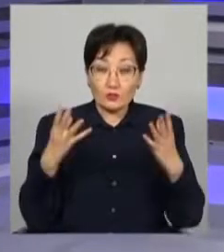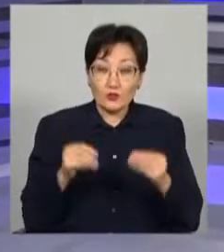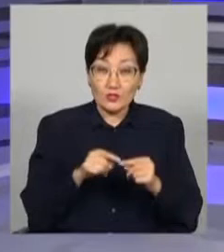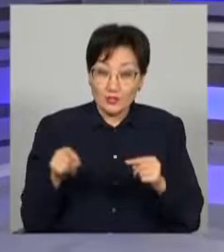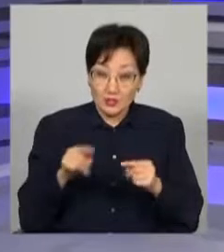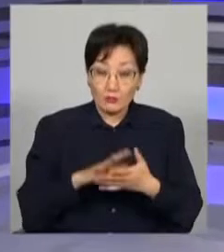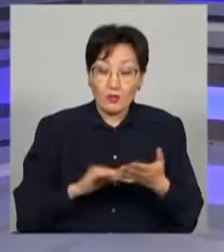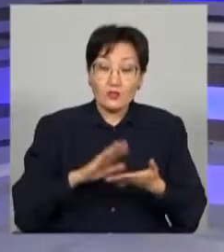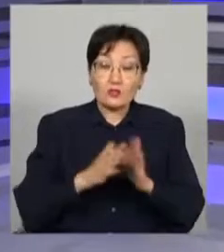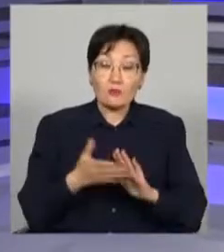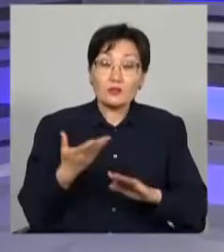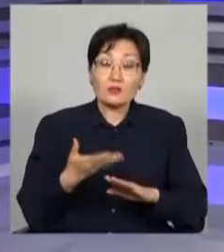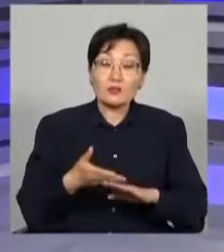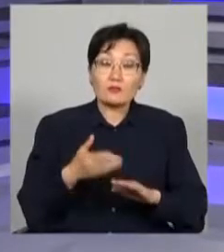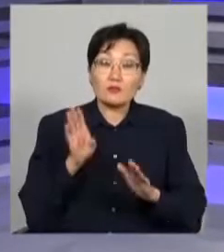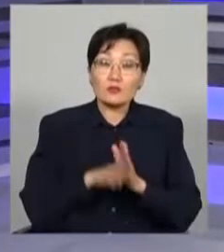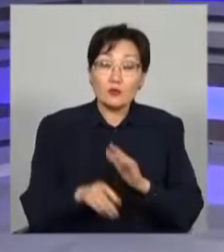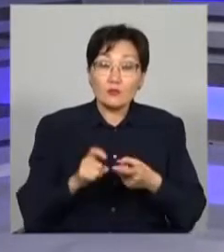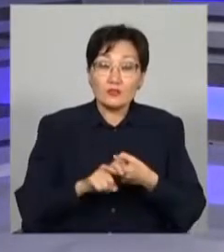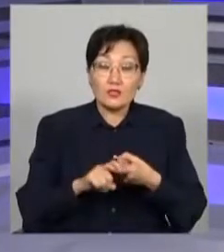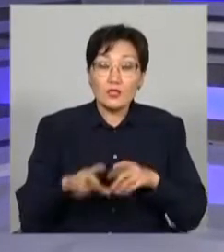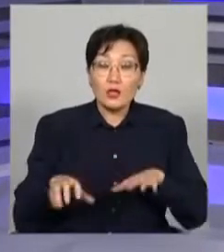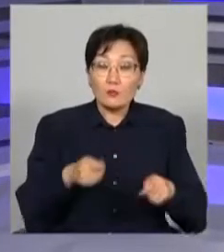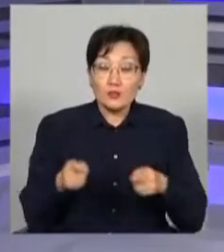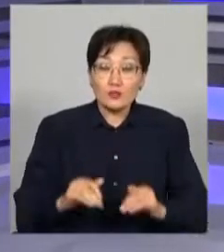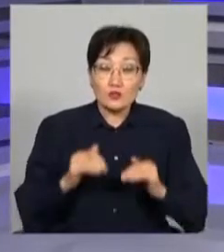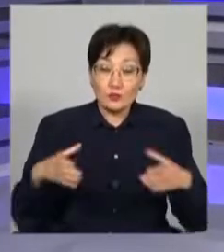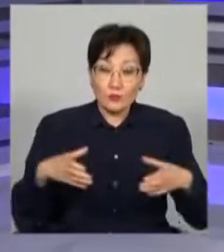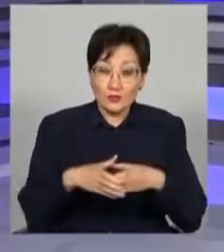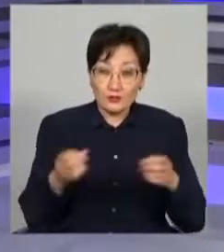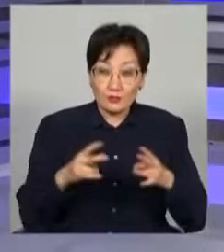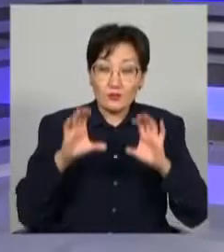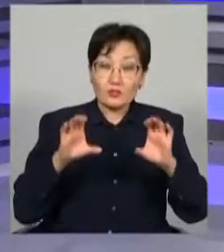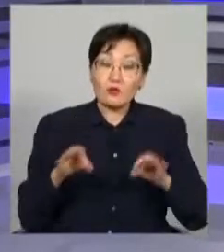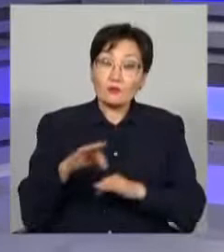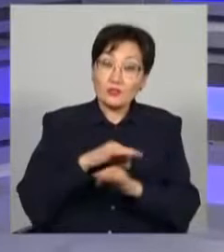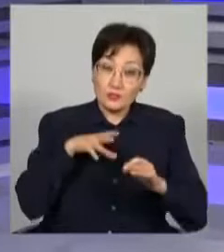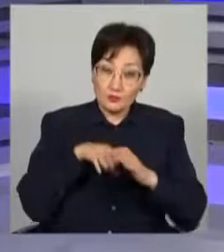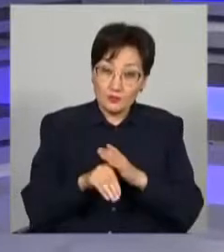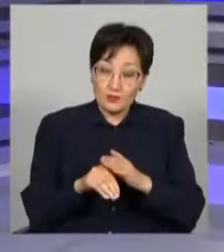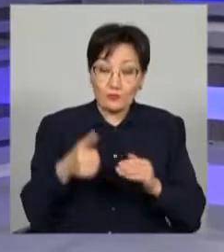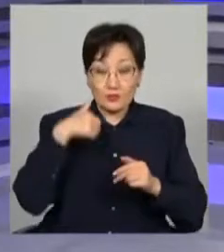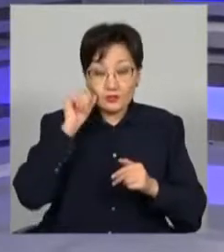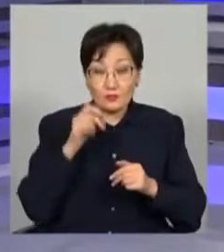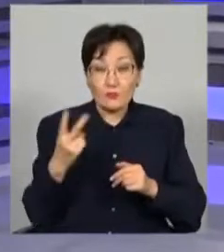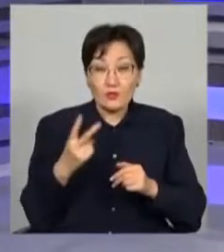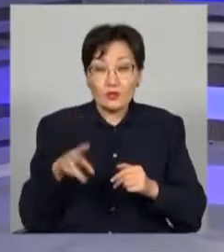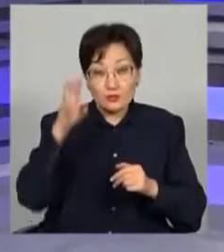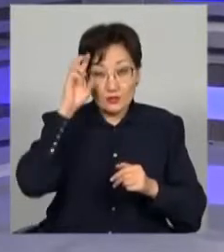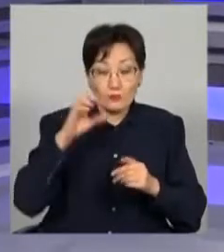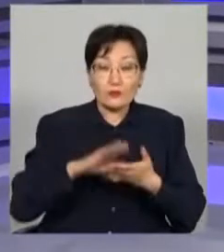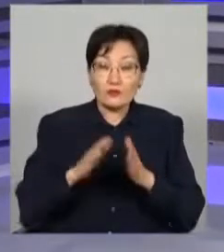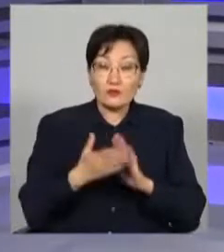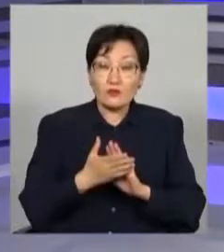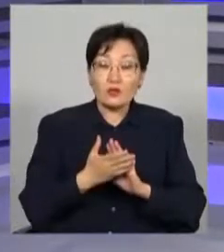еді. Алайда жағдайдың ұшуына байланысты Владимир Зеленский жоғарғы радаға тиісті заң жобасын енгізді. Ал кеше екі ел бейбіт